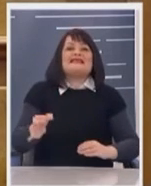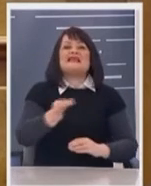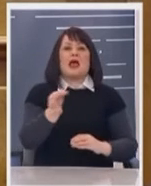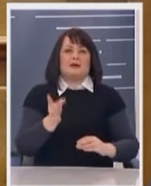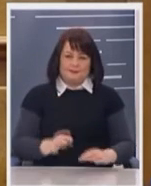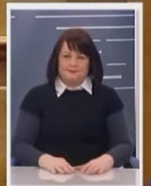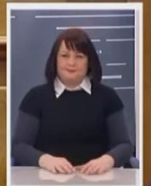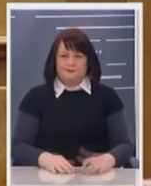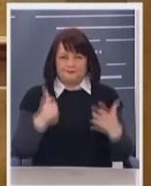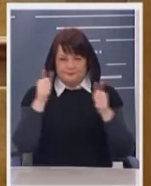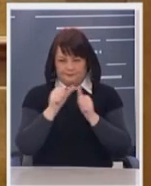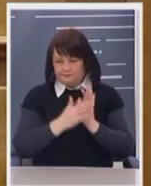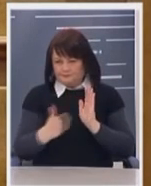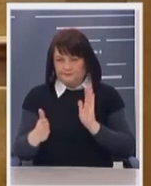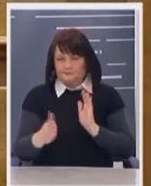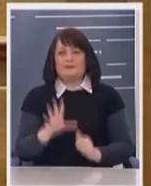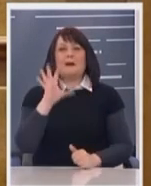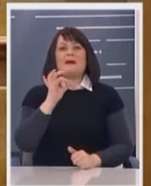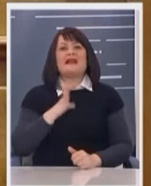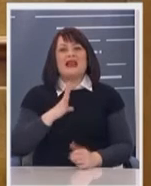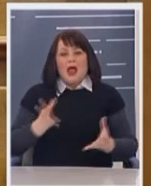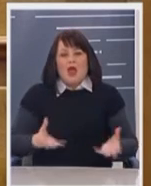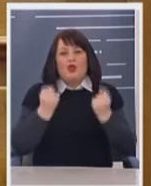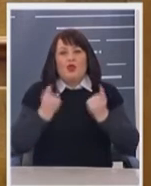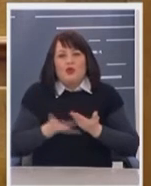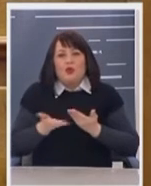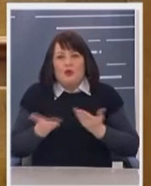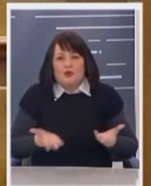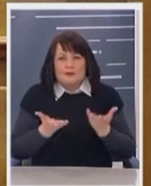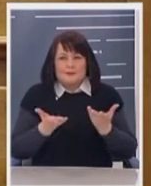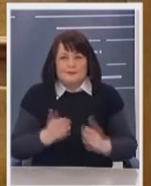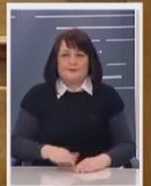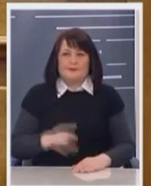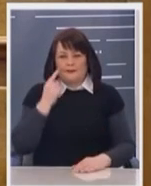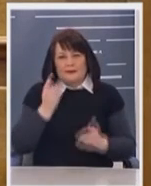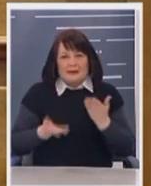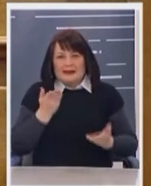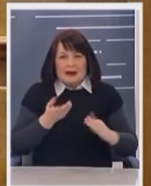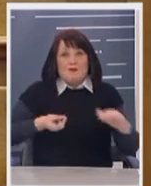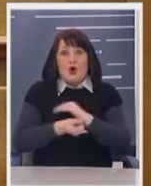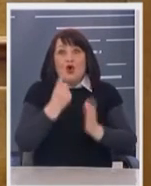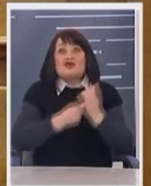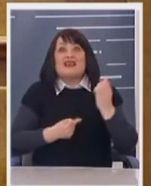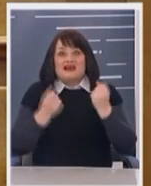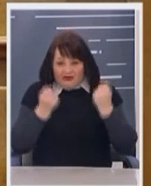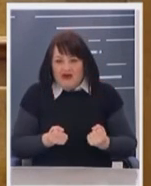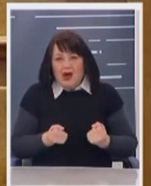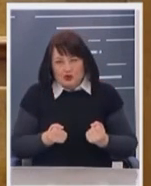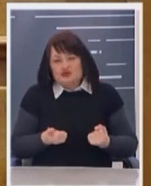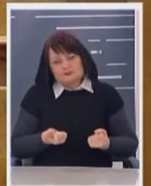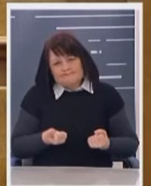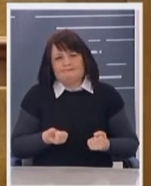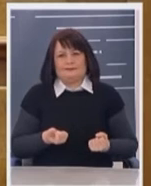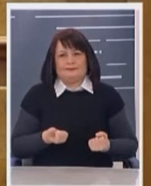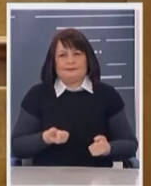Δώσαμε για 6 μήνες 50 διασώστες στα νησιά μας για να εξορροπήσουμε την επιβάρυνση από την προσφυγική κρίση και